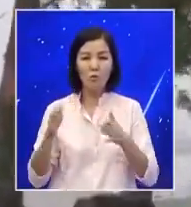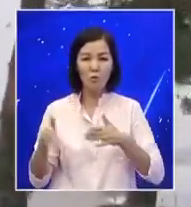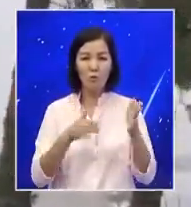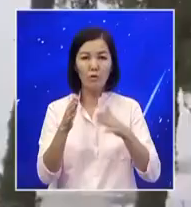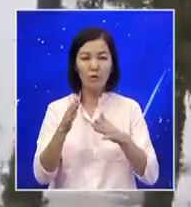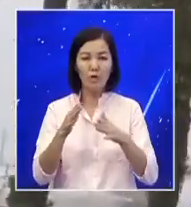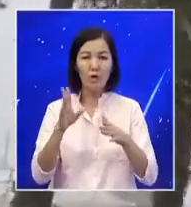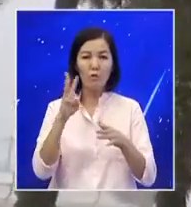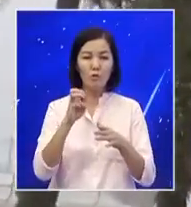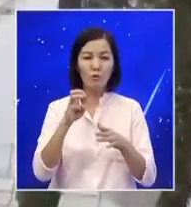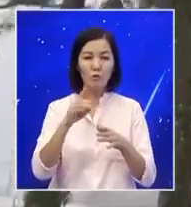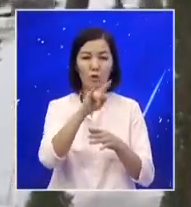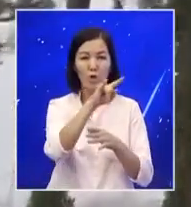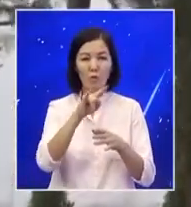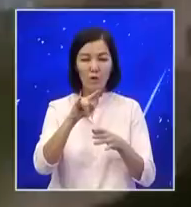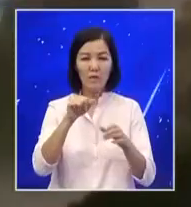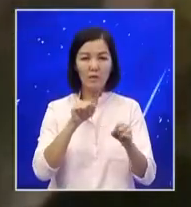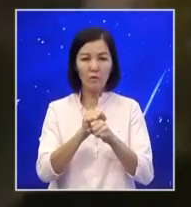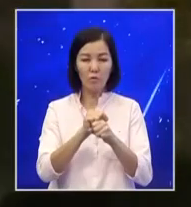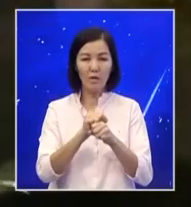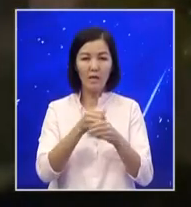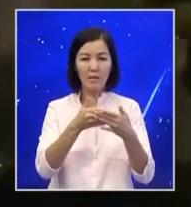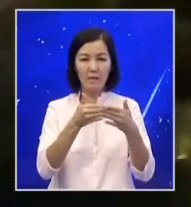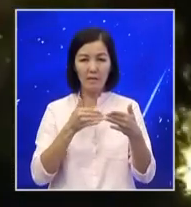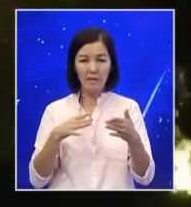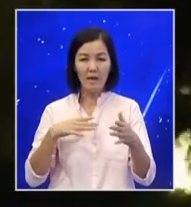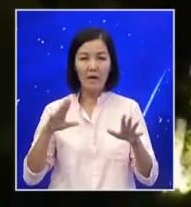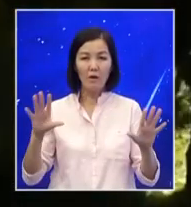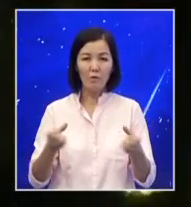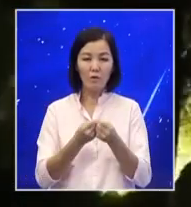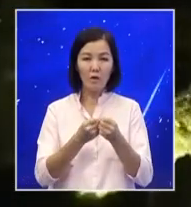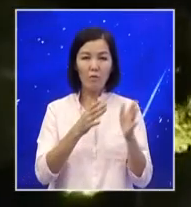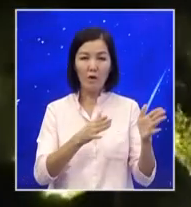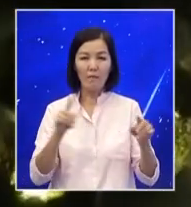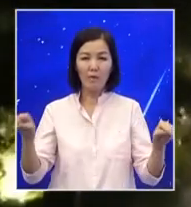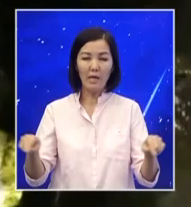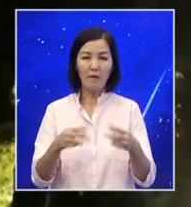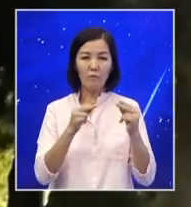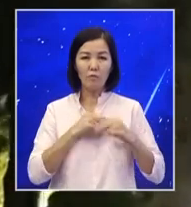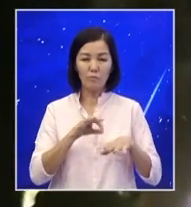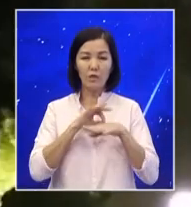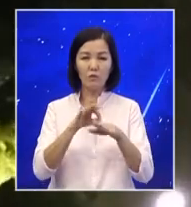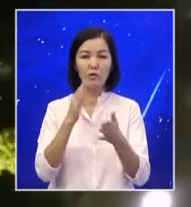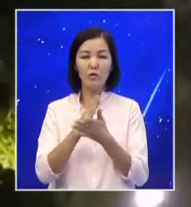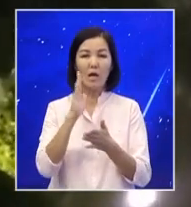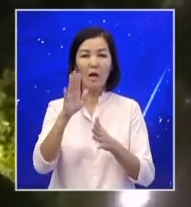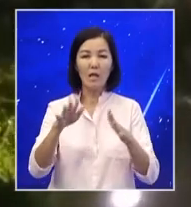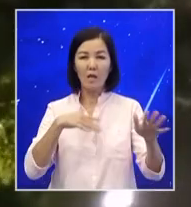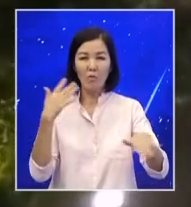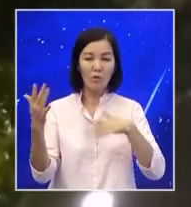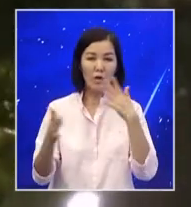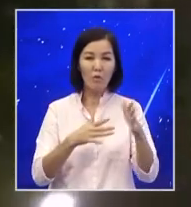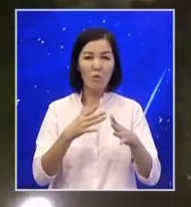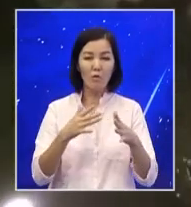үй әуе рейсі кейінге шегерілген. Қазір апат аймақтарында құтқару және қалпына келтіру жұмыстары жүріп жатыр. Ал дауыл қазіргі